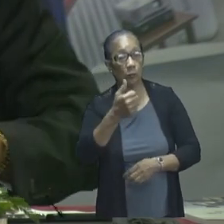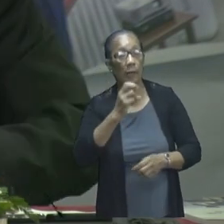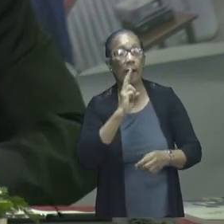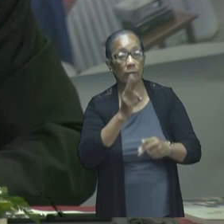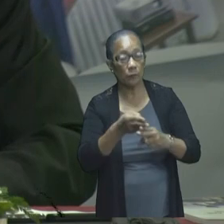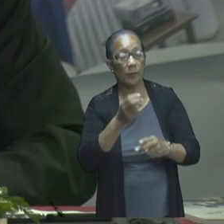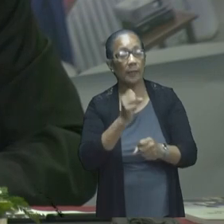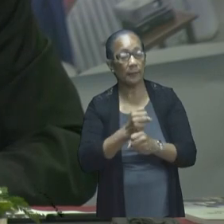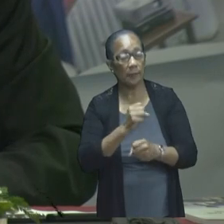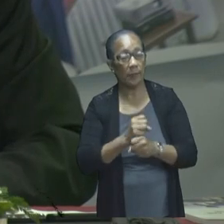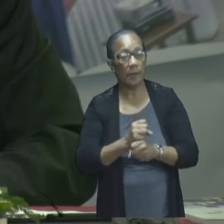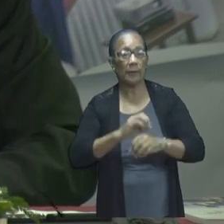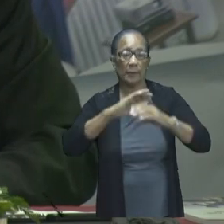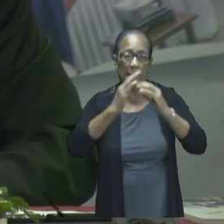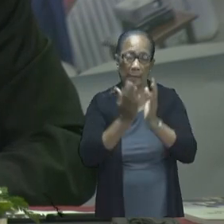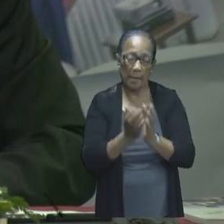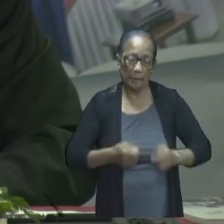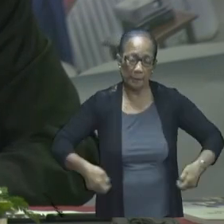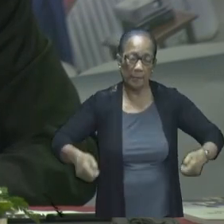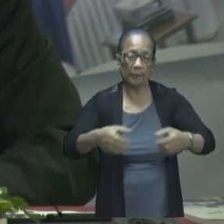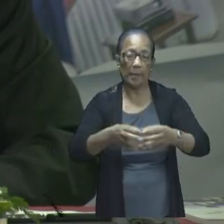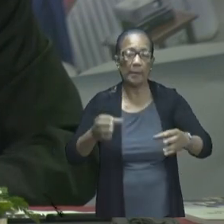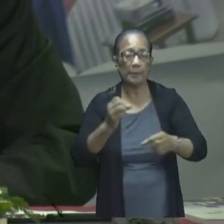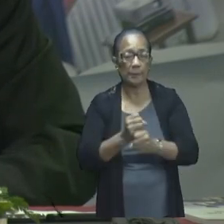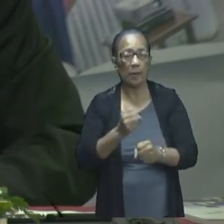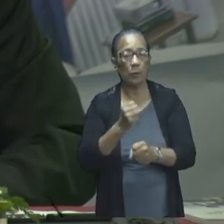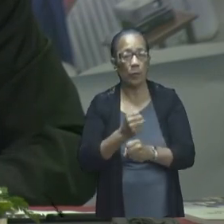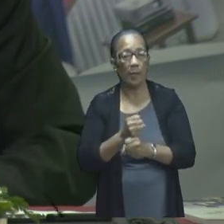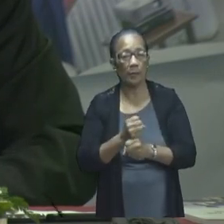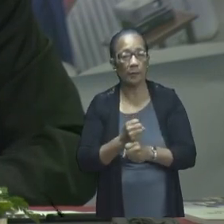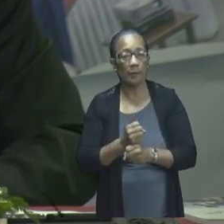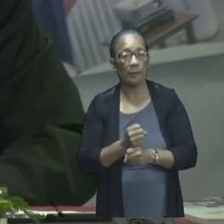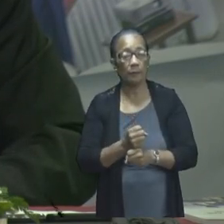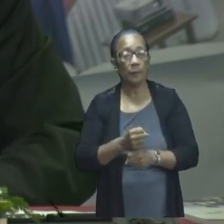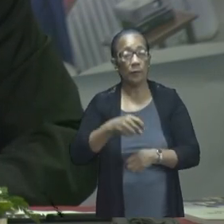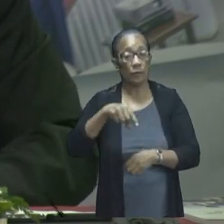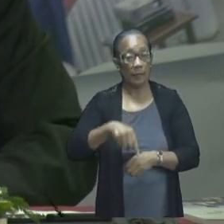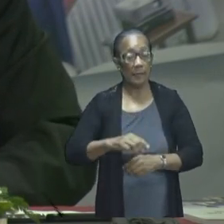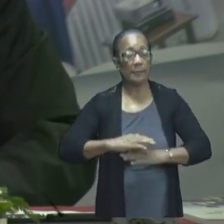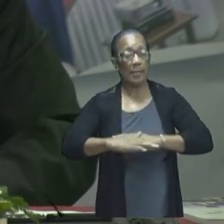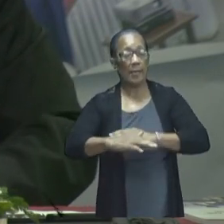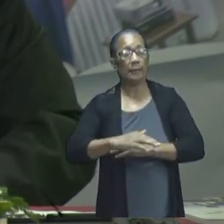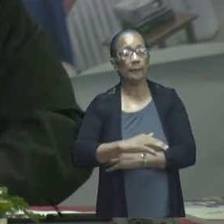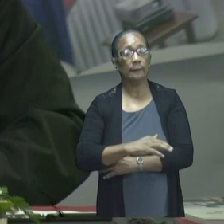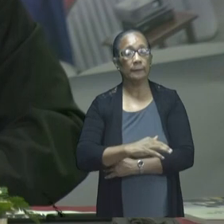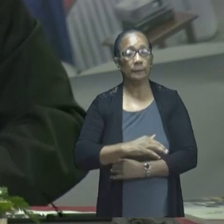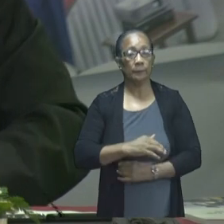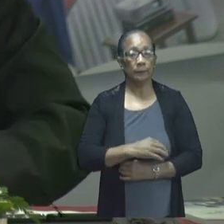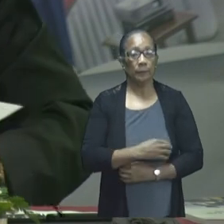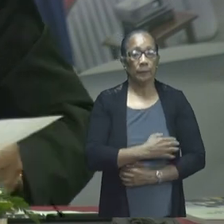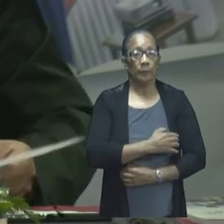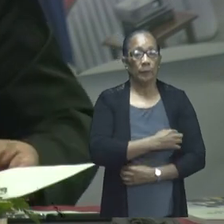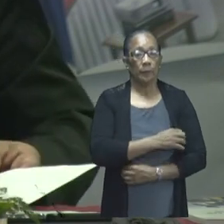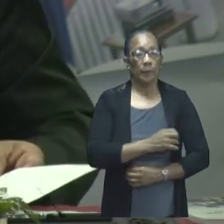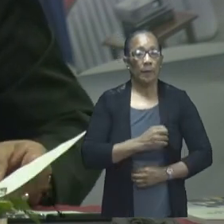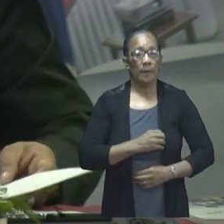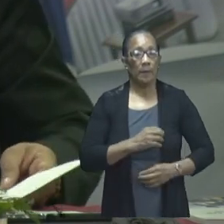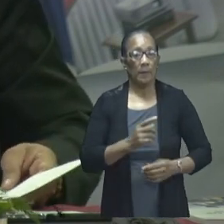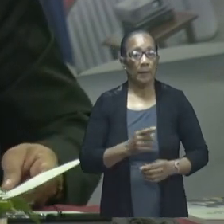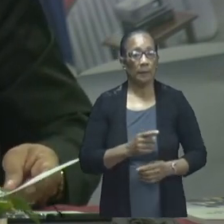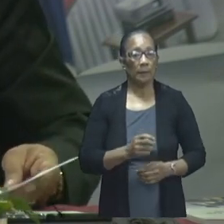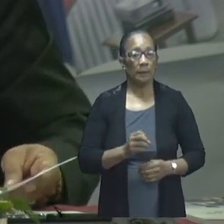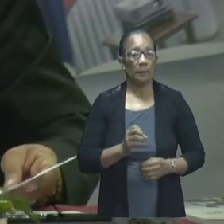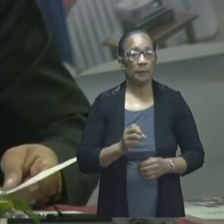alle sectoren en samenwerk gebieden van deze landen met diaspora om hun